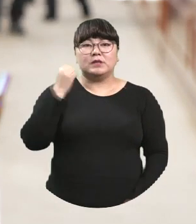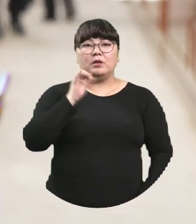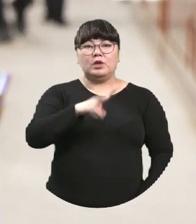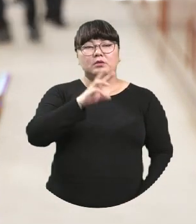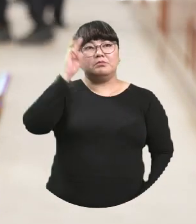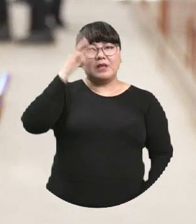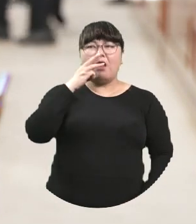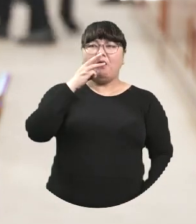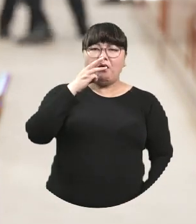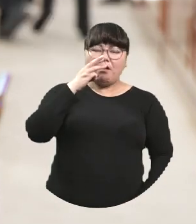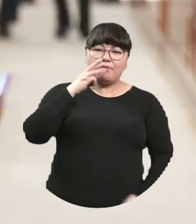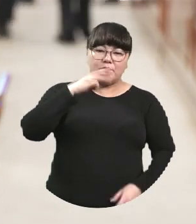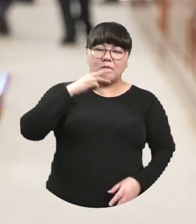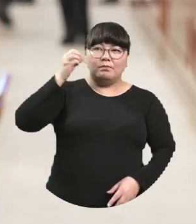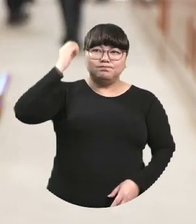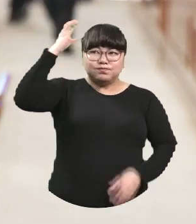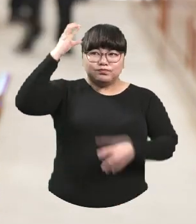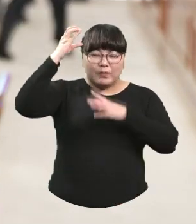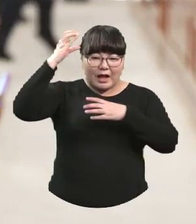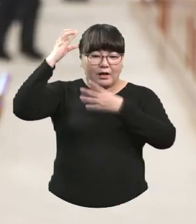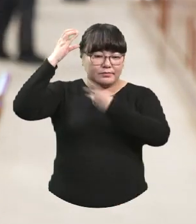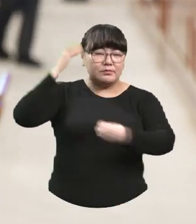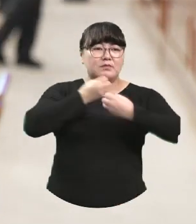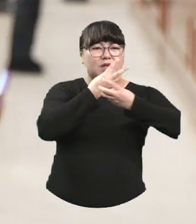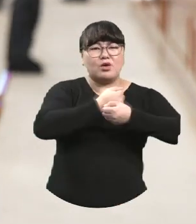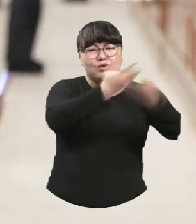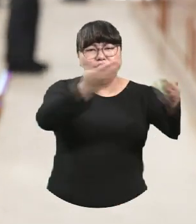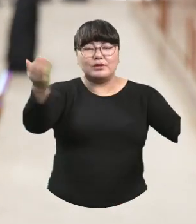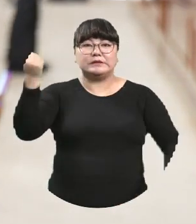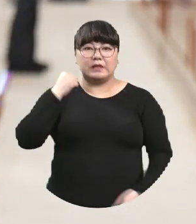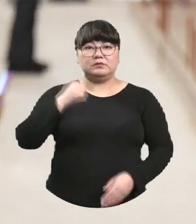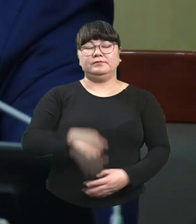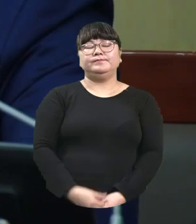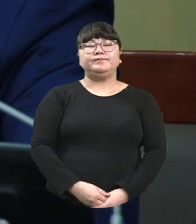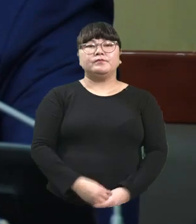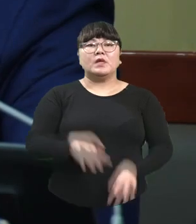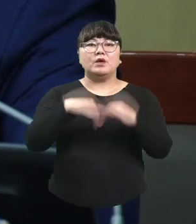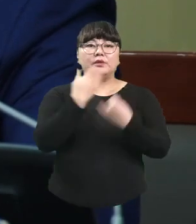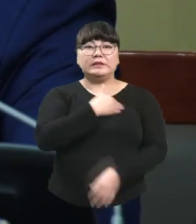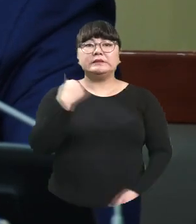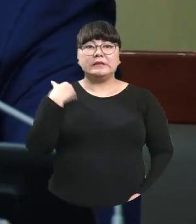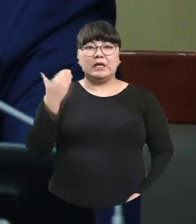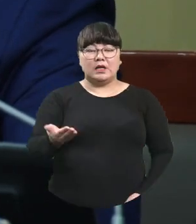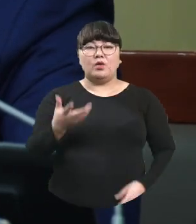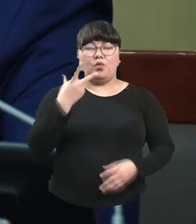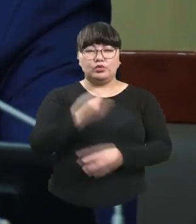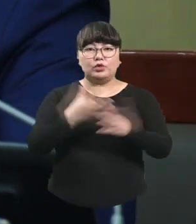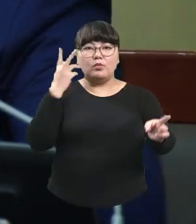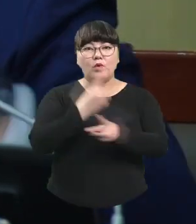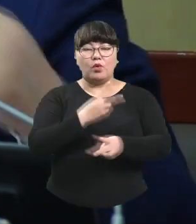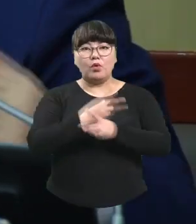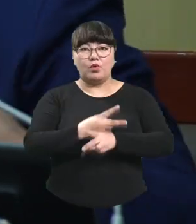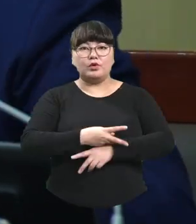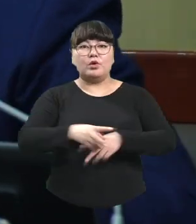хүмүүс энэ мэдлэгийг мэдээлэл болгож олон нийтэд бас одоо түгээж чадчихээн аймаг орон нутгатаа. Улсын хурлын дараа зандан шатар үндсэн